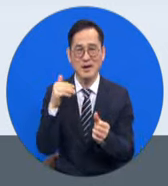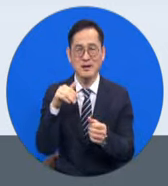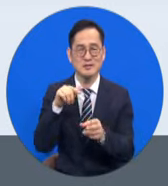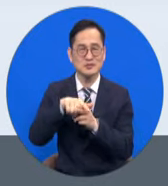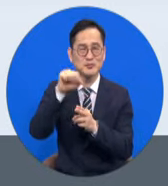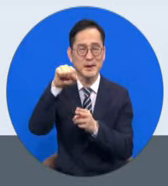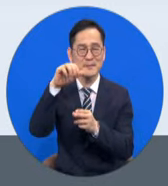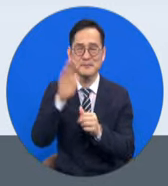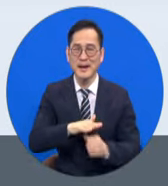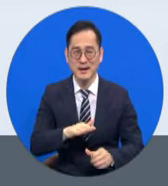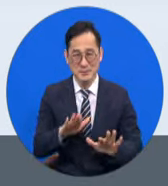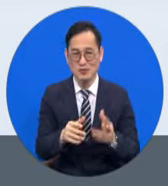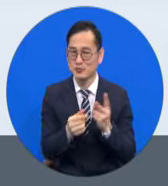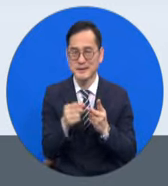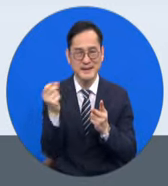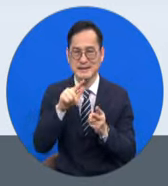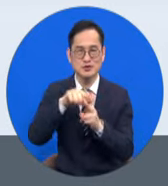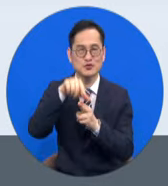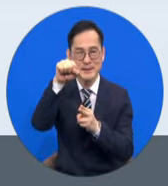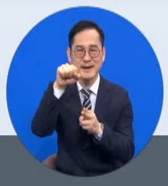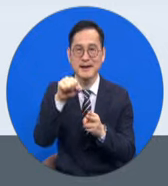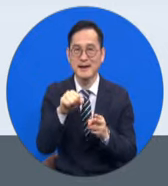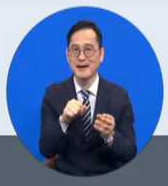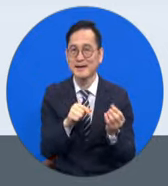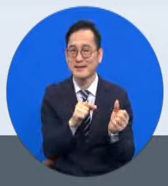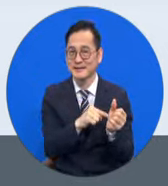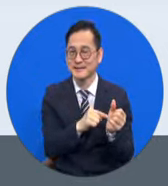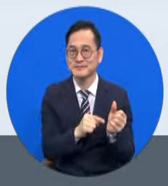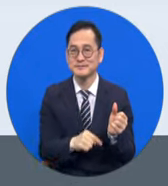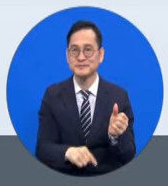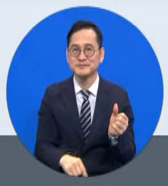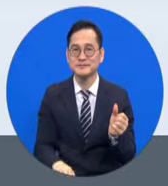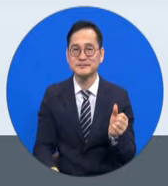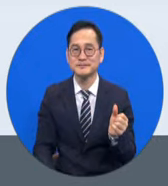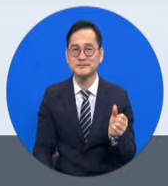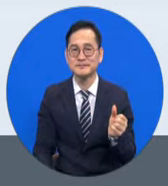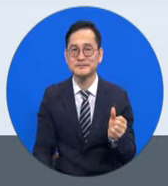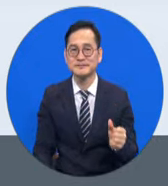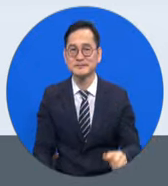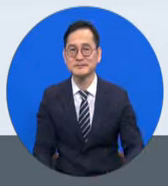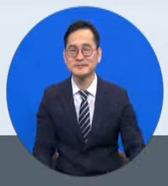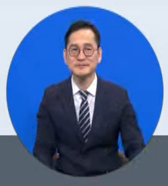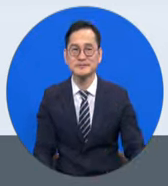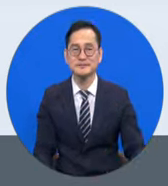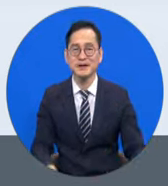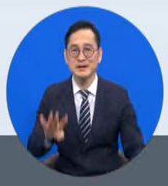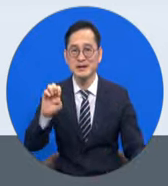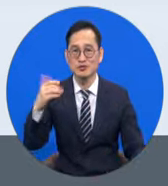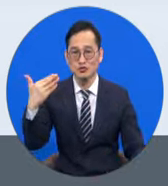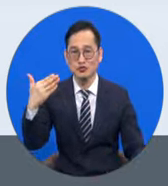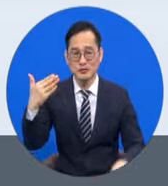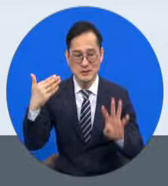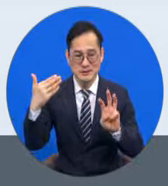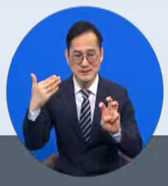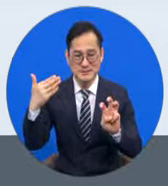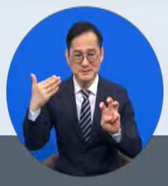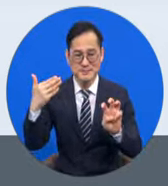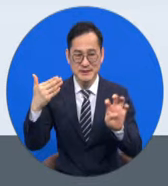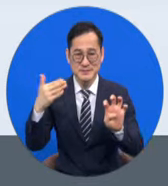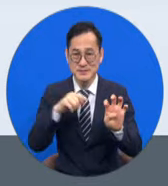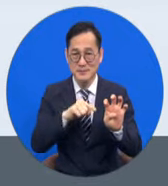재도전이라는 구도도 있습니다. 49대 40.3은 오차범위 내입니다. 오차범위